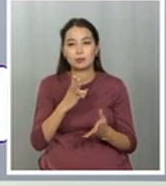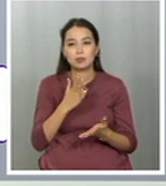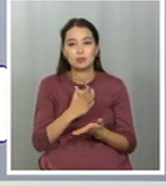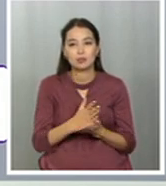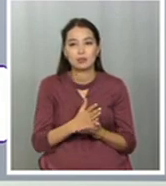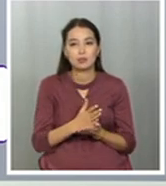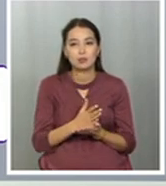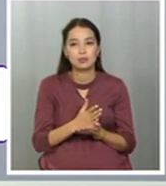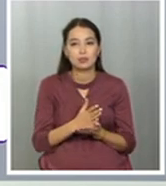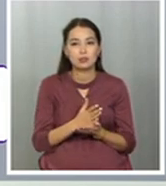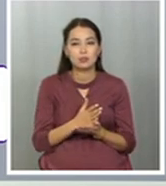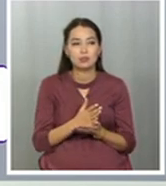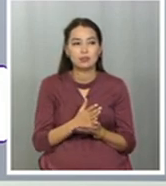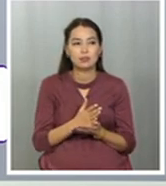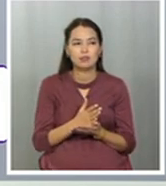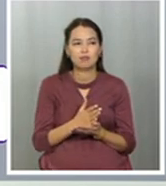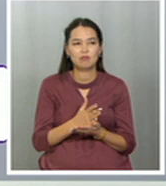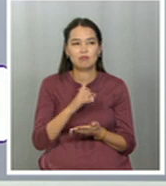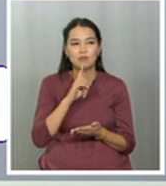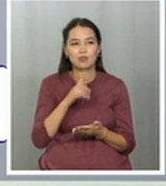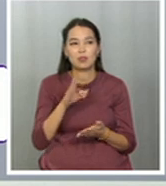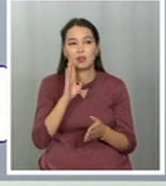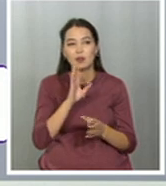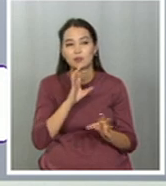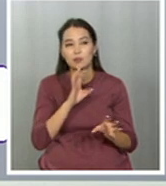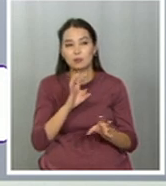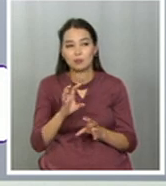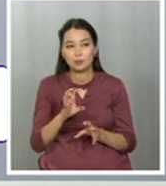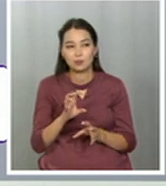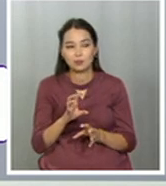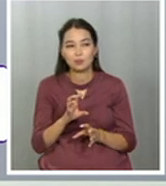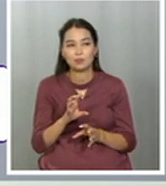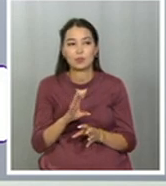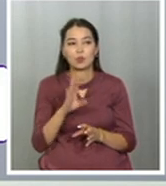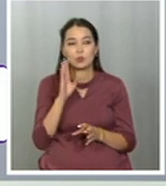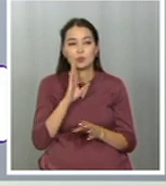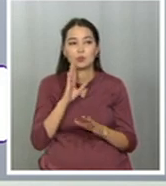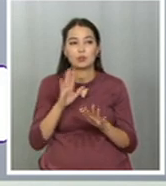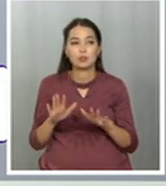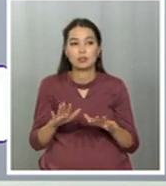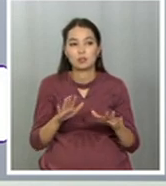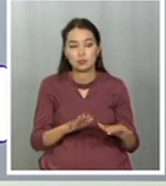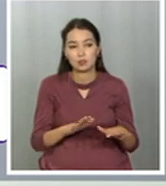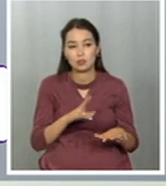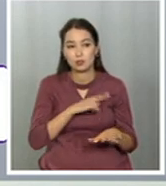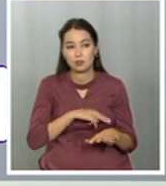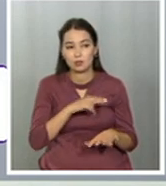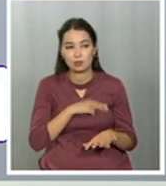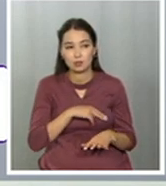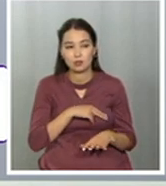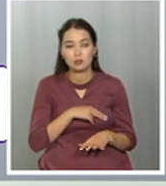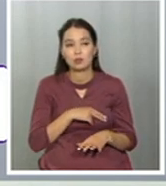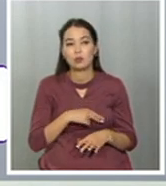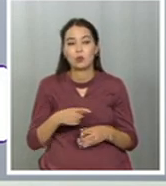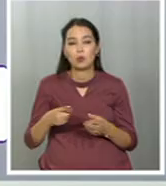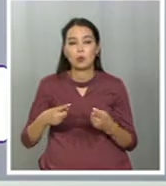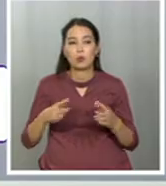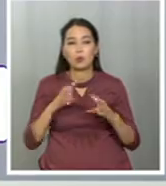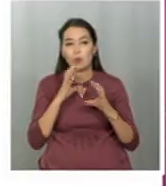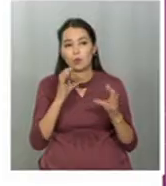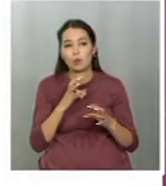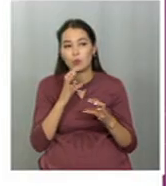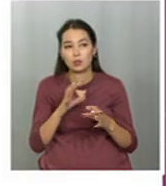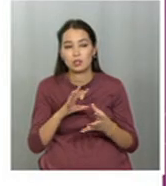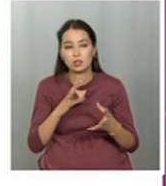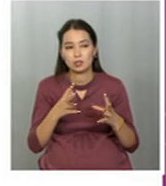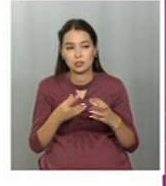ету бойынша маңыздылығы анықталады, сонымен бірге су ресурстарын орналастыруда және қорғаныс ретінде маңызды